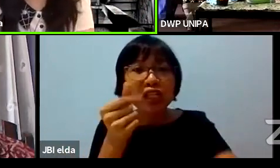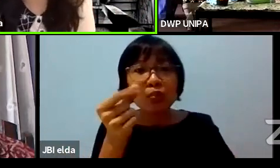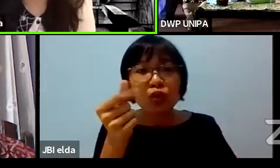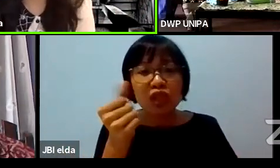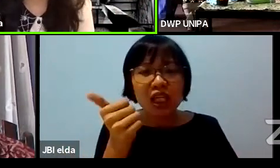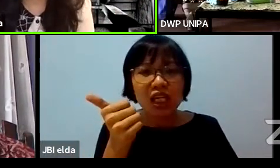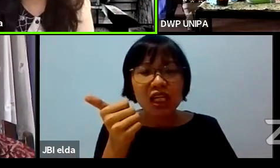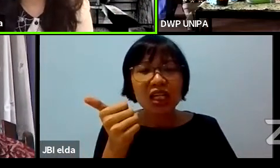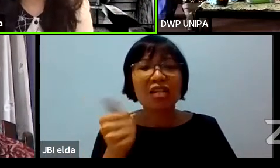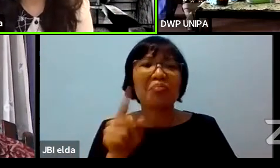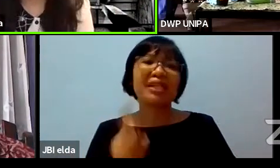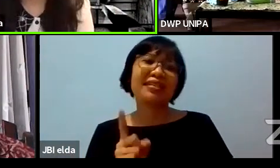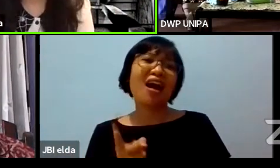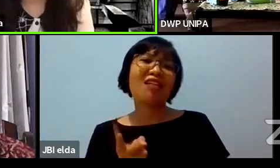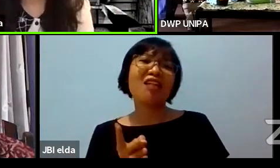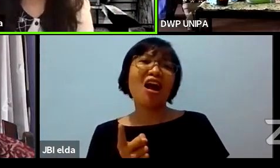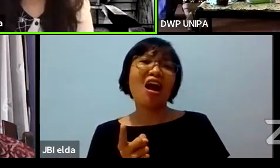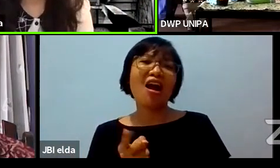tidak diakui.